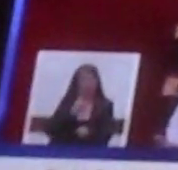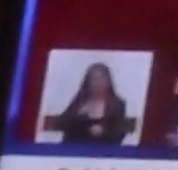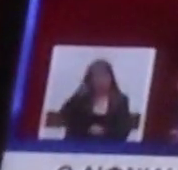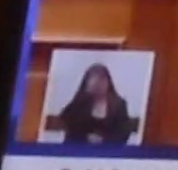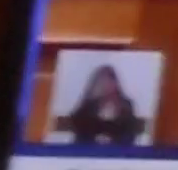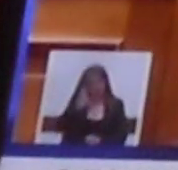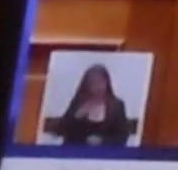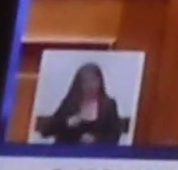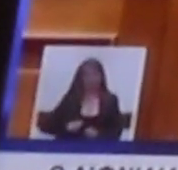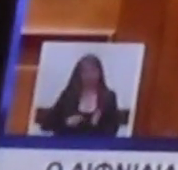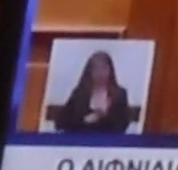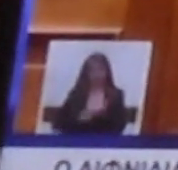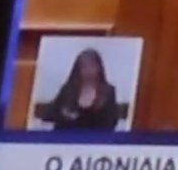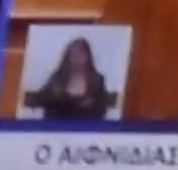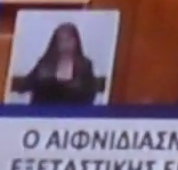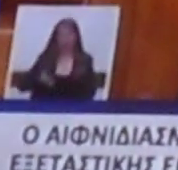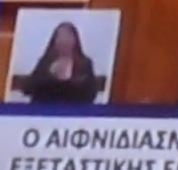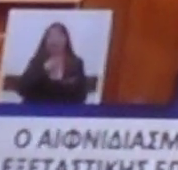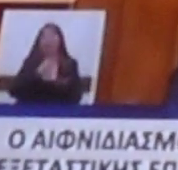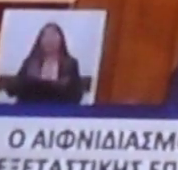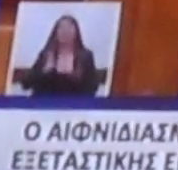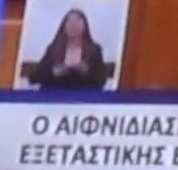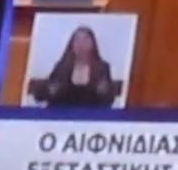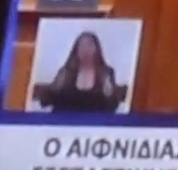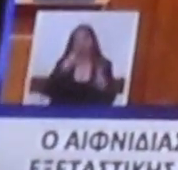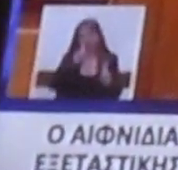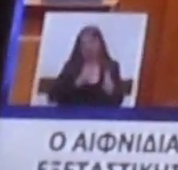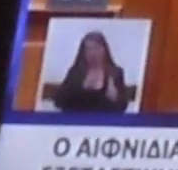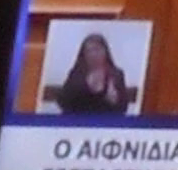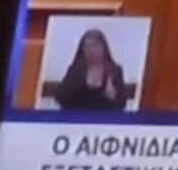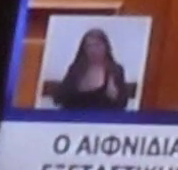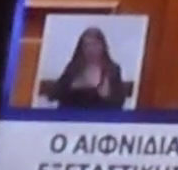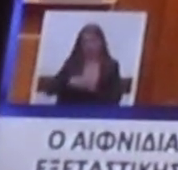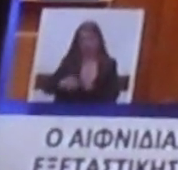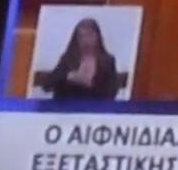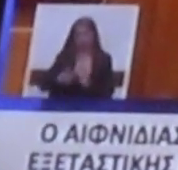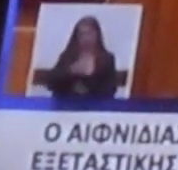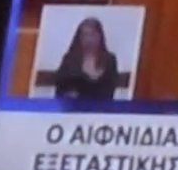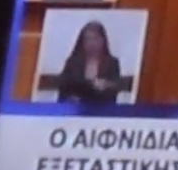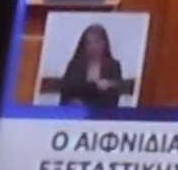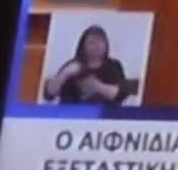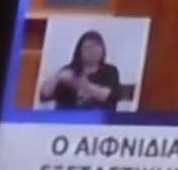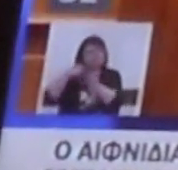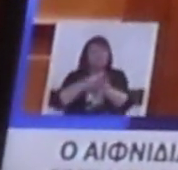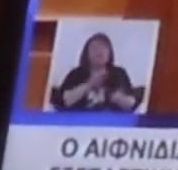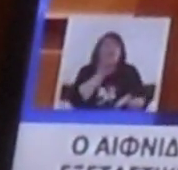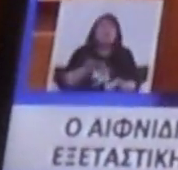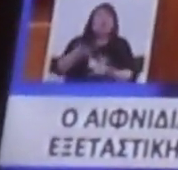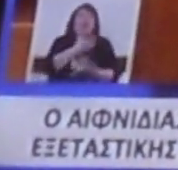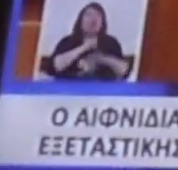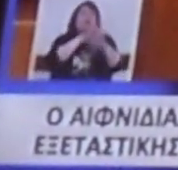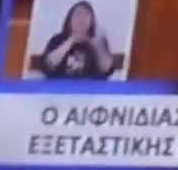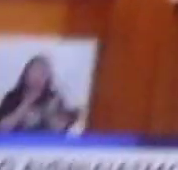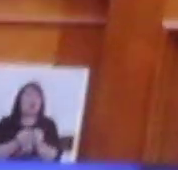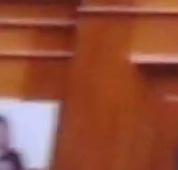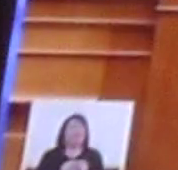τα μάτια του σε μια κόλλα χαρτί, σαν να διαβάζει μια έκθεση πρώτης δημοτικού, που αν του έπαιρνε μια κόλλα που μπροστά θα